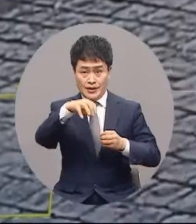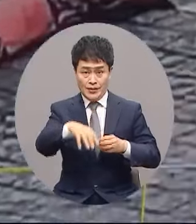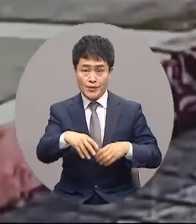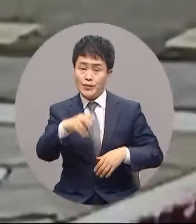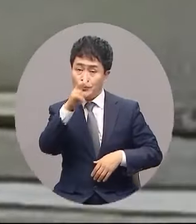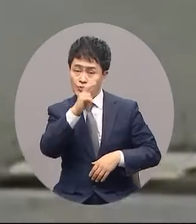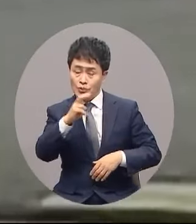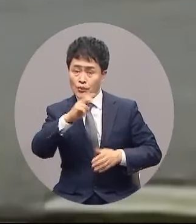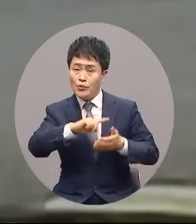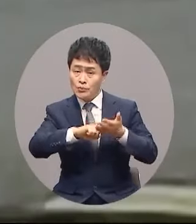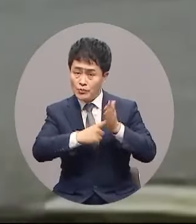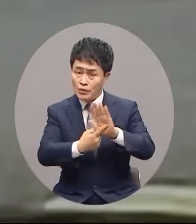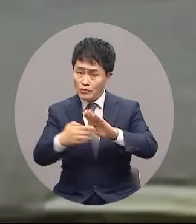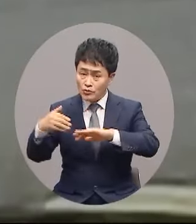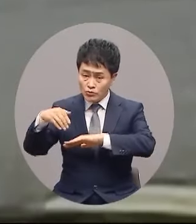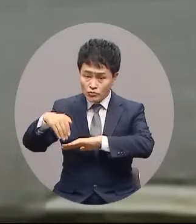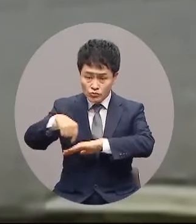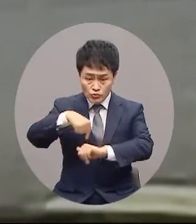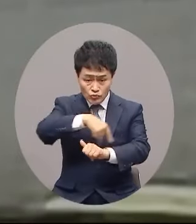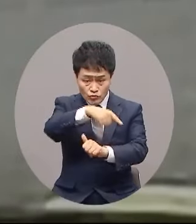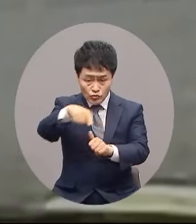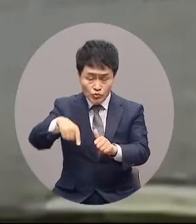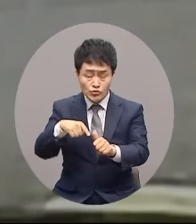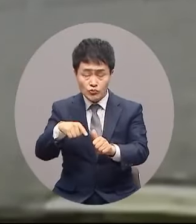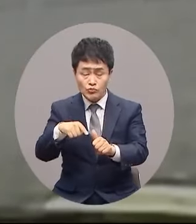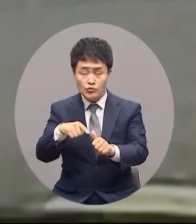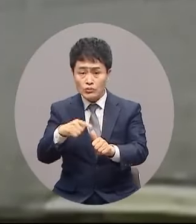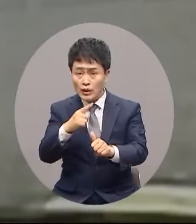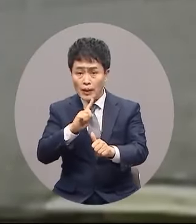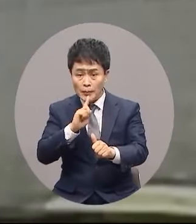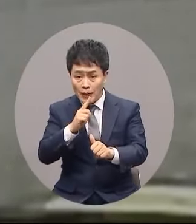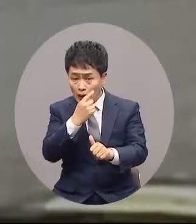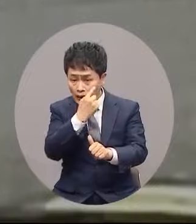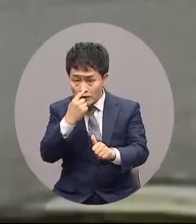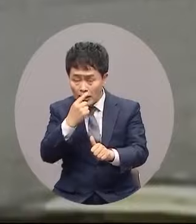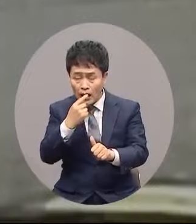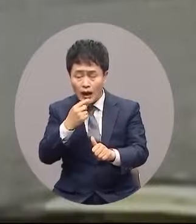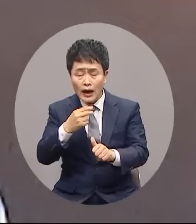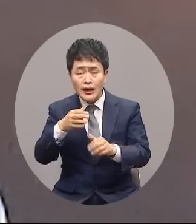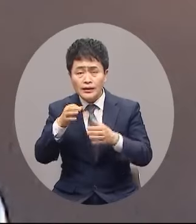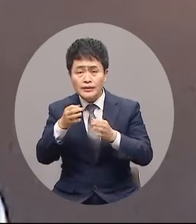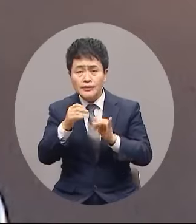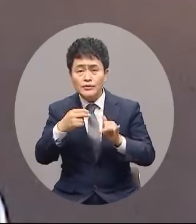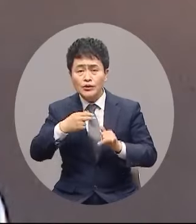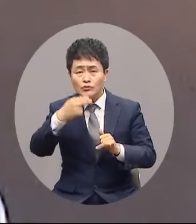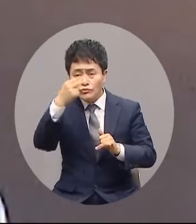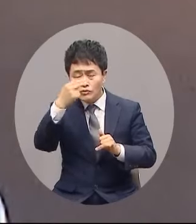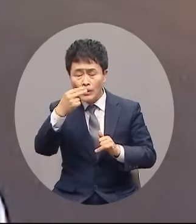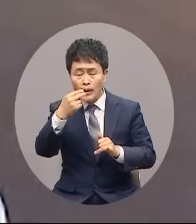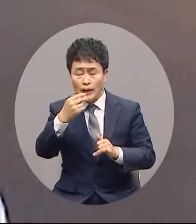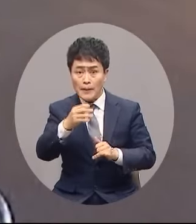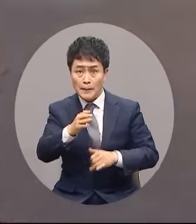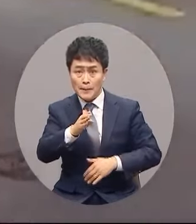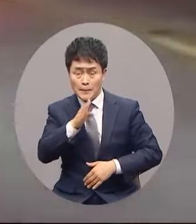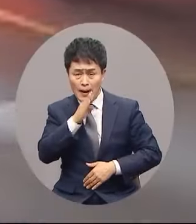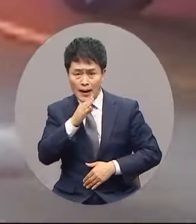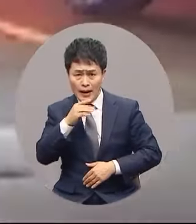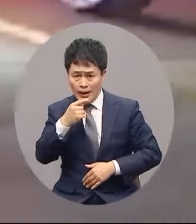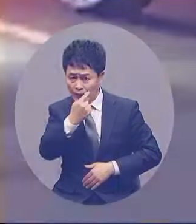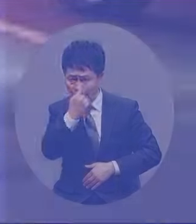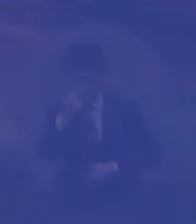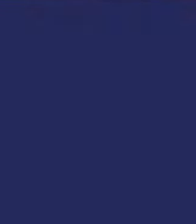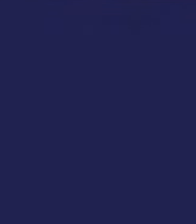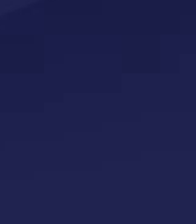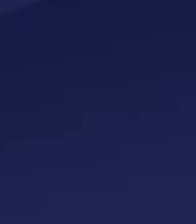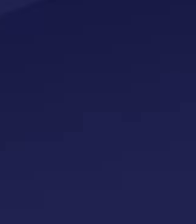예정인 가운데 경찰은 주변 진술을 추가 확인하는 등씨 의 음주 사실 입증에 주력하고 있습니다 MBC 뉴스 고병천